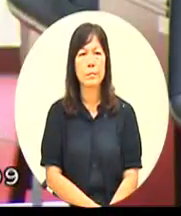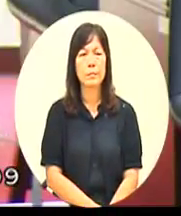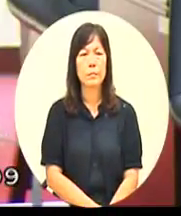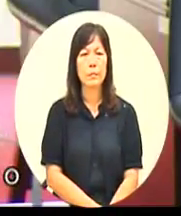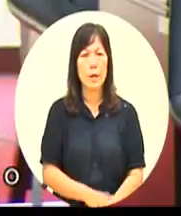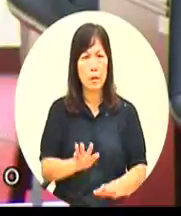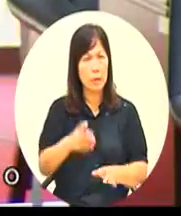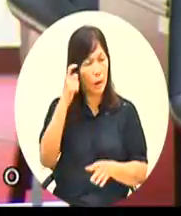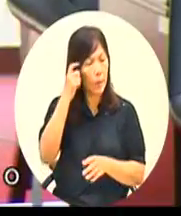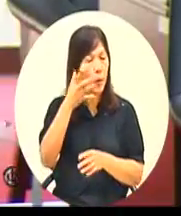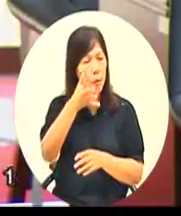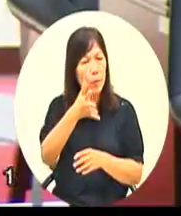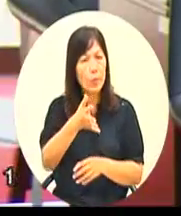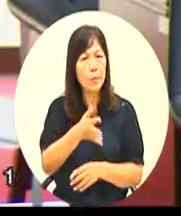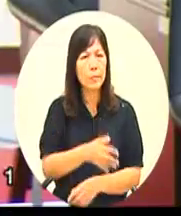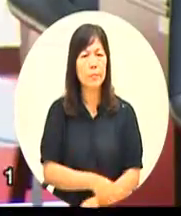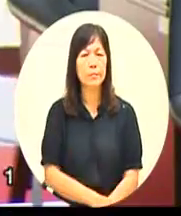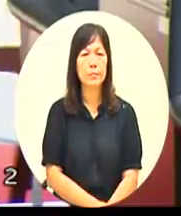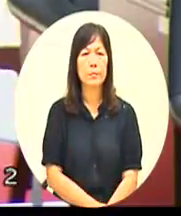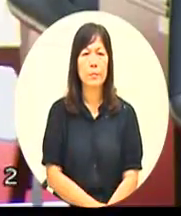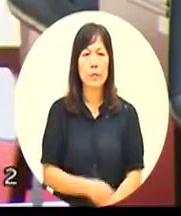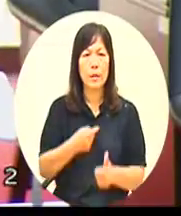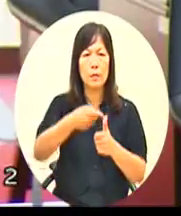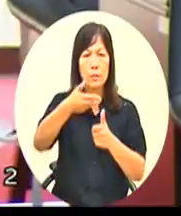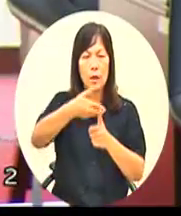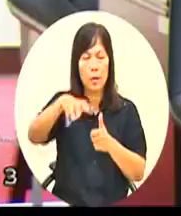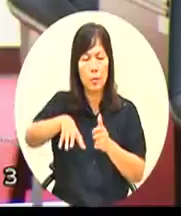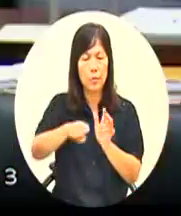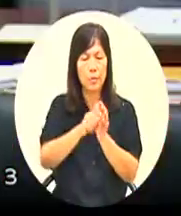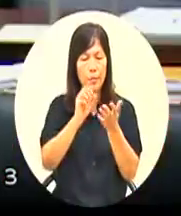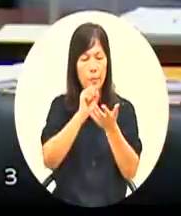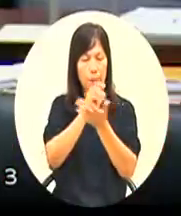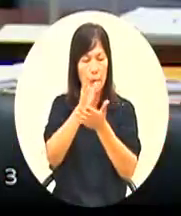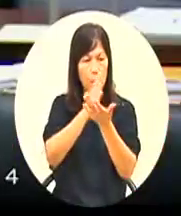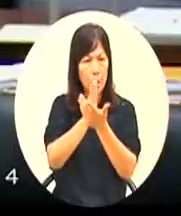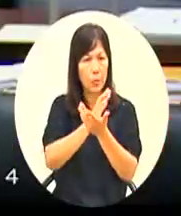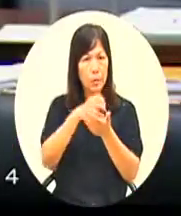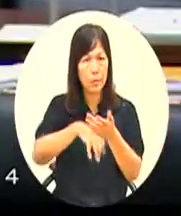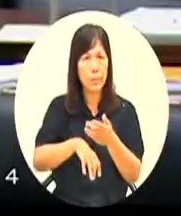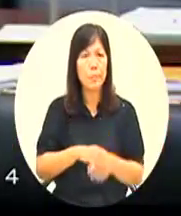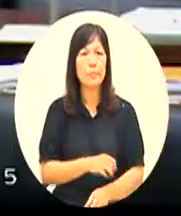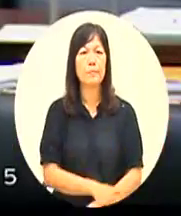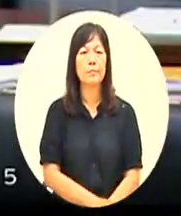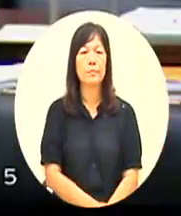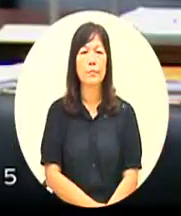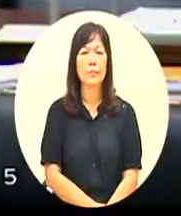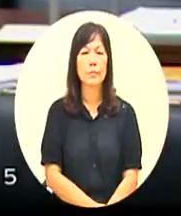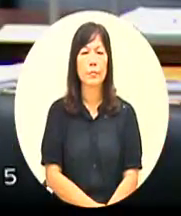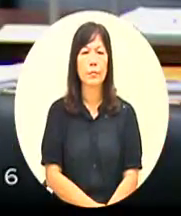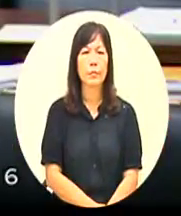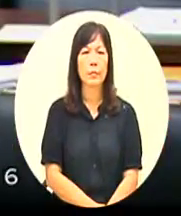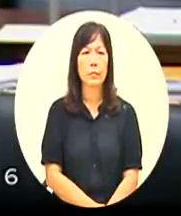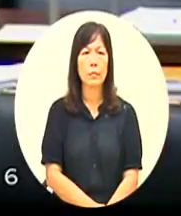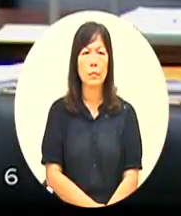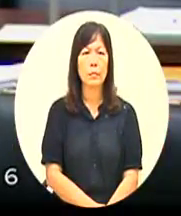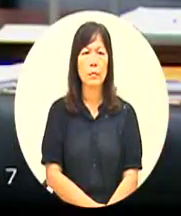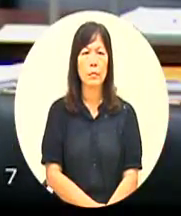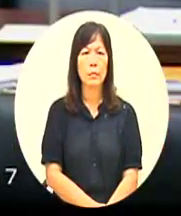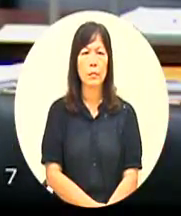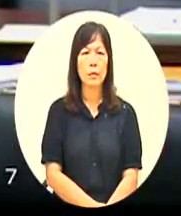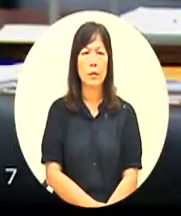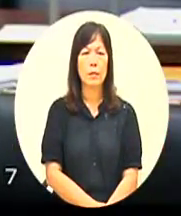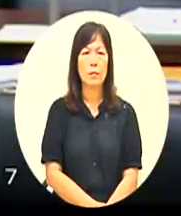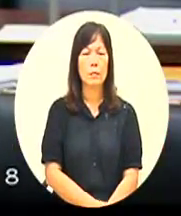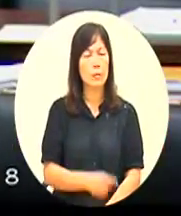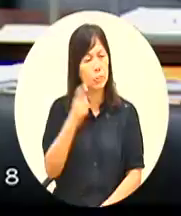我们教育局的报告书里面哈，来做一些的请教